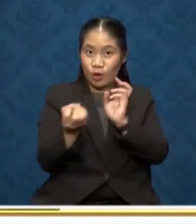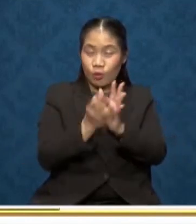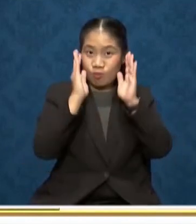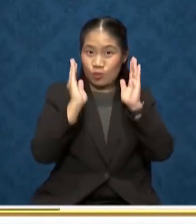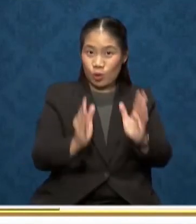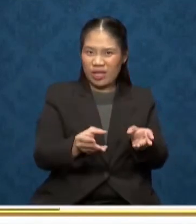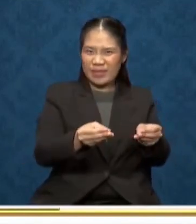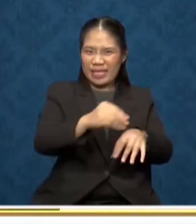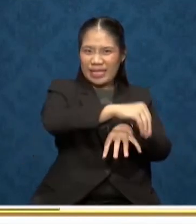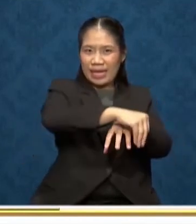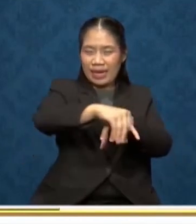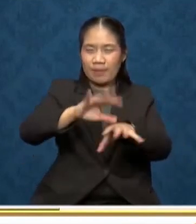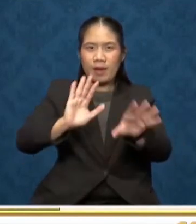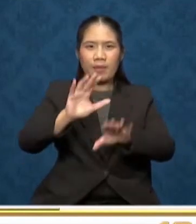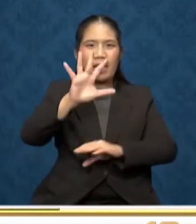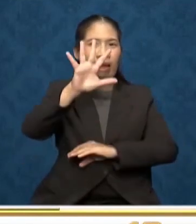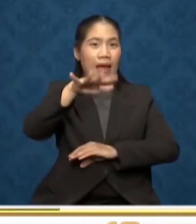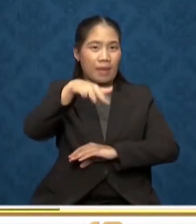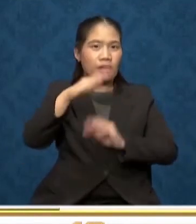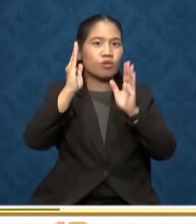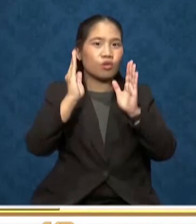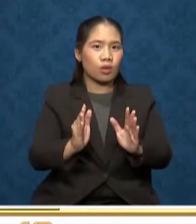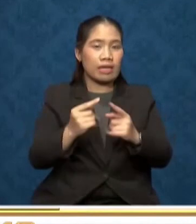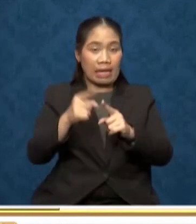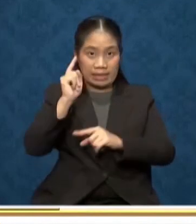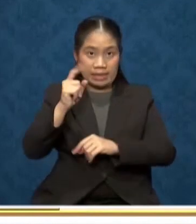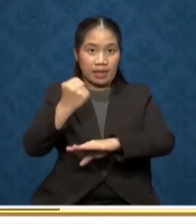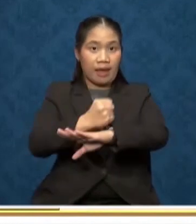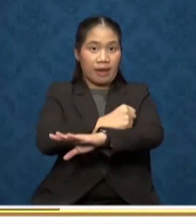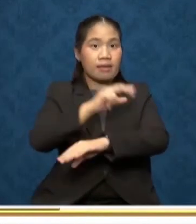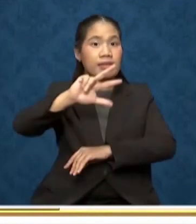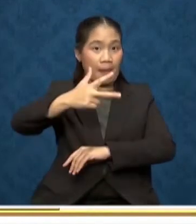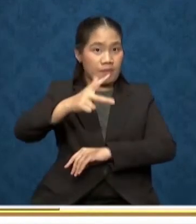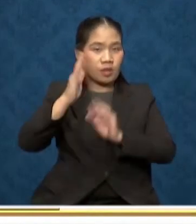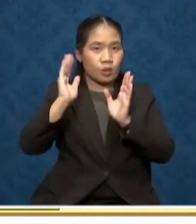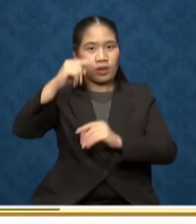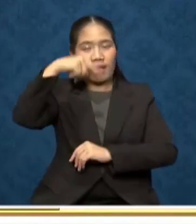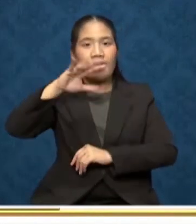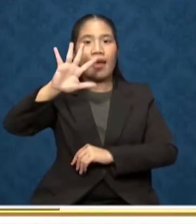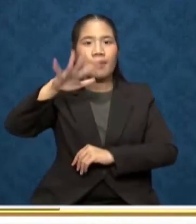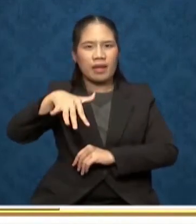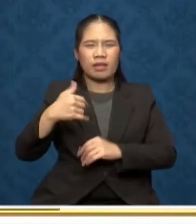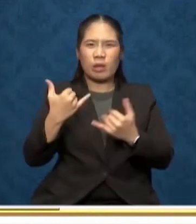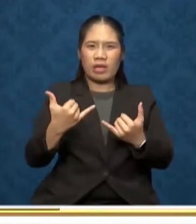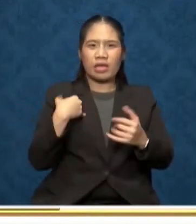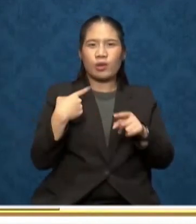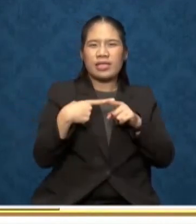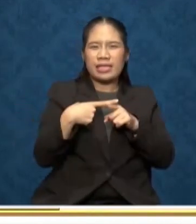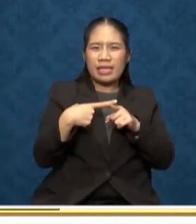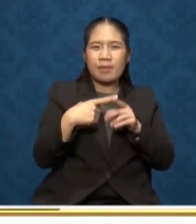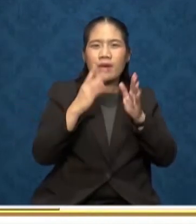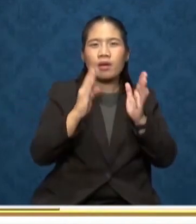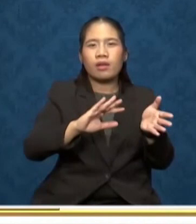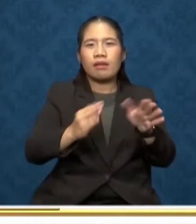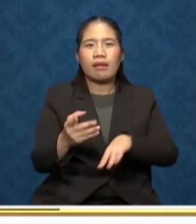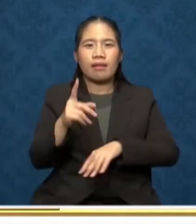พ้นที่ดักราวซึมจoardห้าพัคนจากสามเหมอนคนทเปรายงานทั้หมดขณะนี้ยดผู้ เสรีิตอยู่ที่ 21 คนทั้งนี้